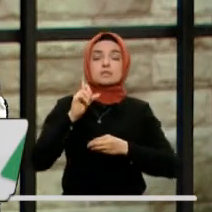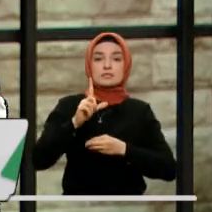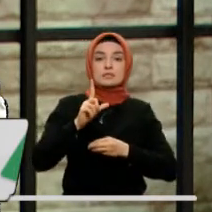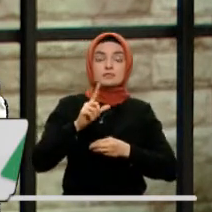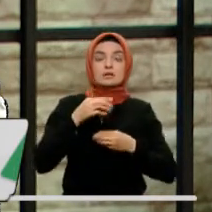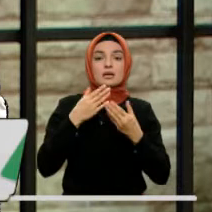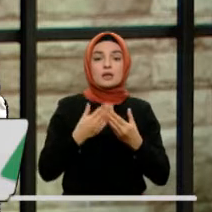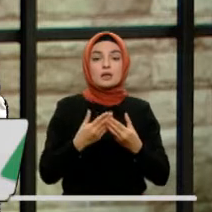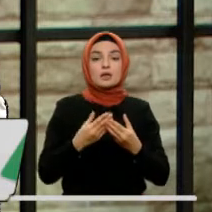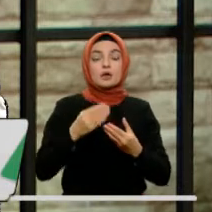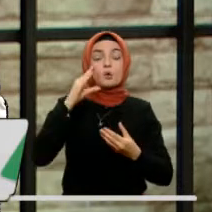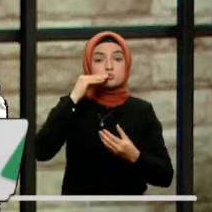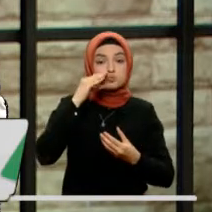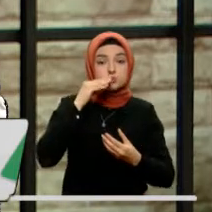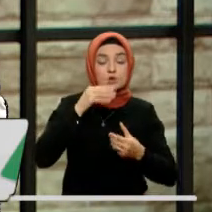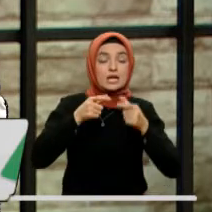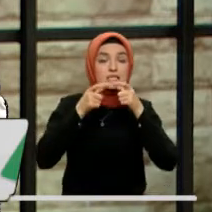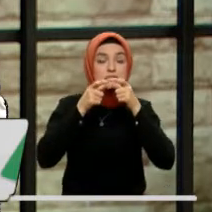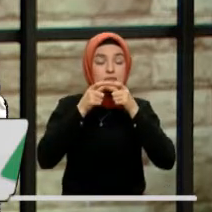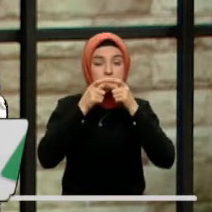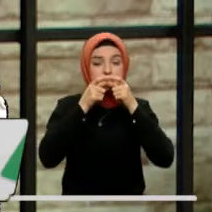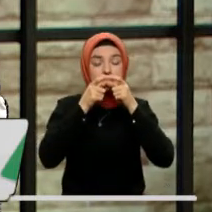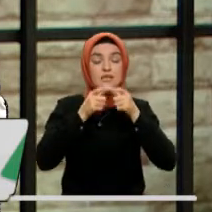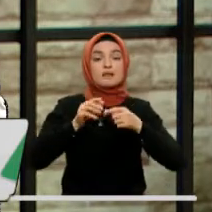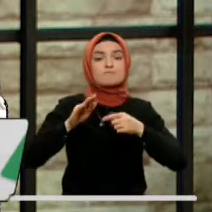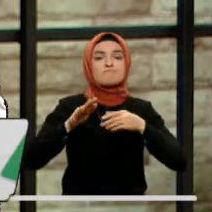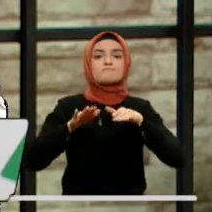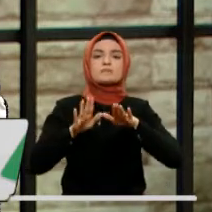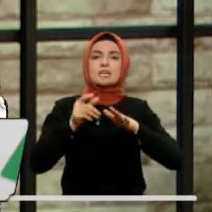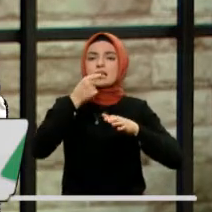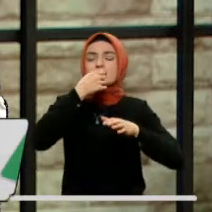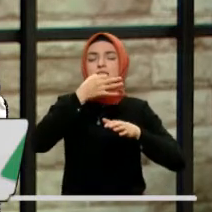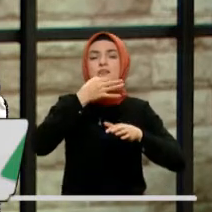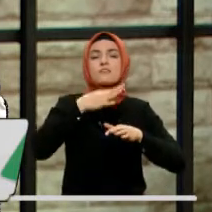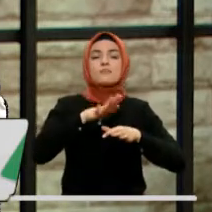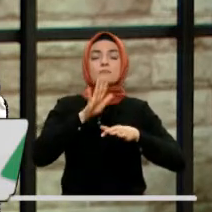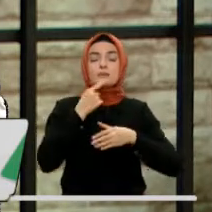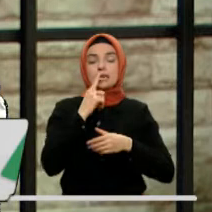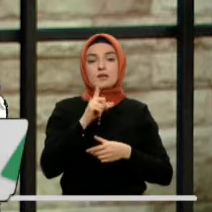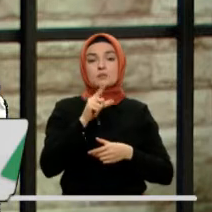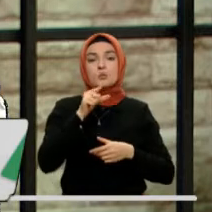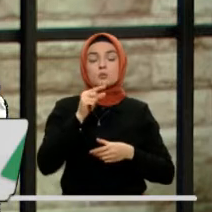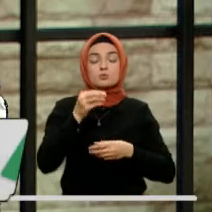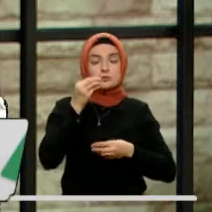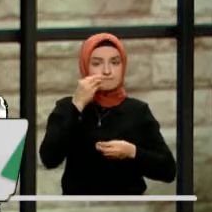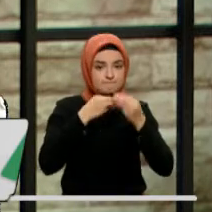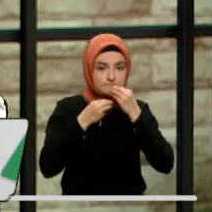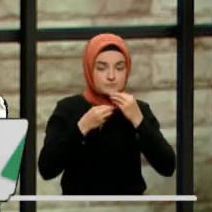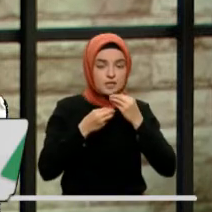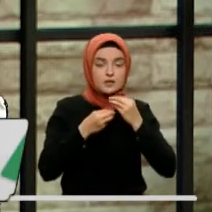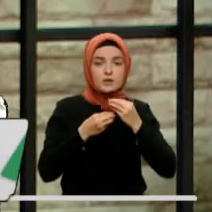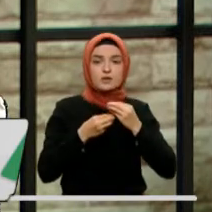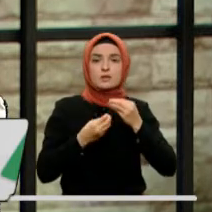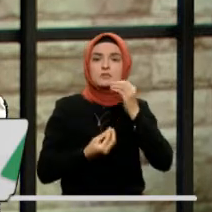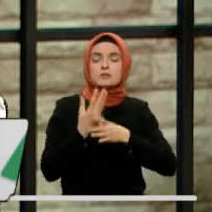geçmesini göz ardı etmemek lazım. O yüzden çocuğa güzel bir kahvaltıyla başlamak gerekiyor. Bu yani direkt tipik haşlama yumurta